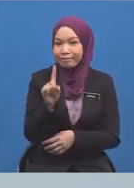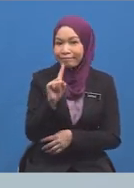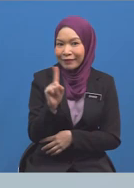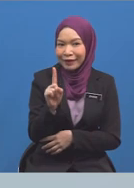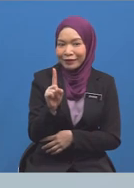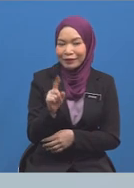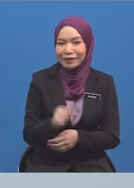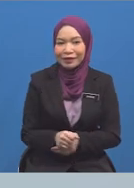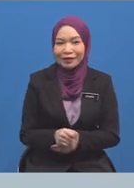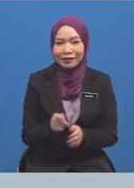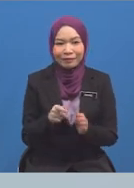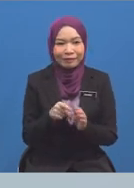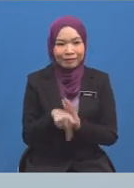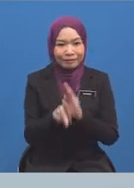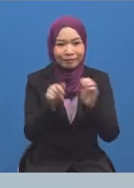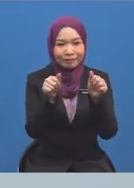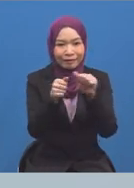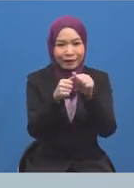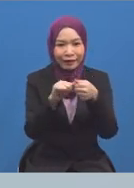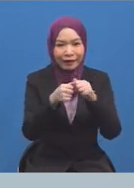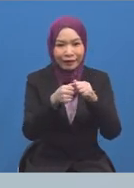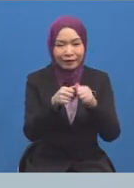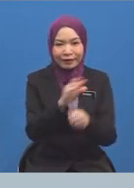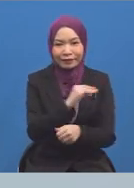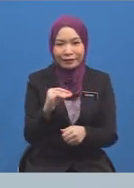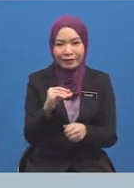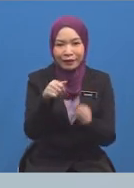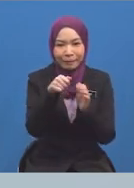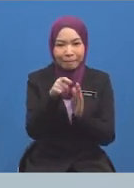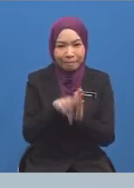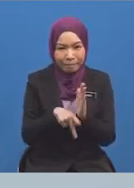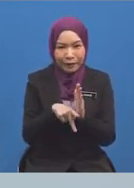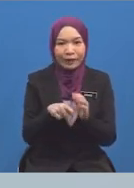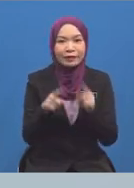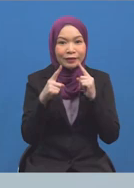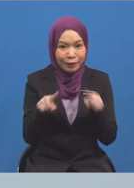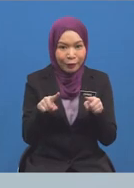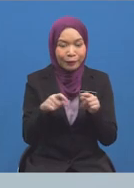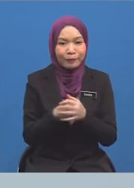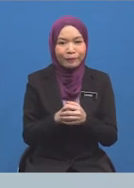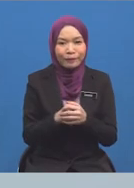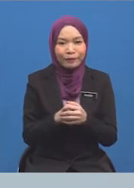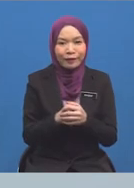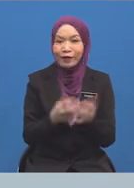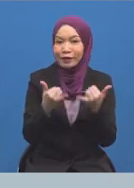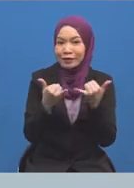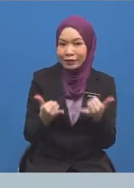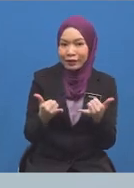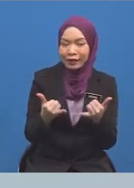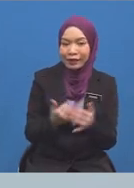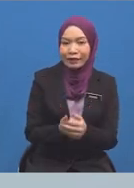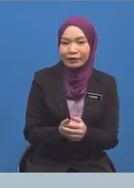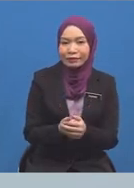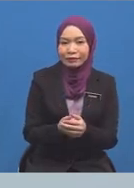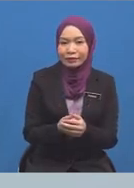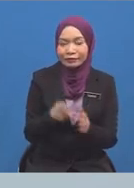satu pengangkut dan yang mana satu penyebut sekarang pengangkut